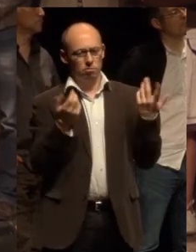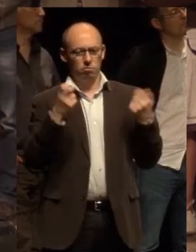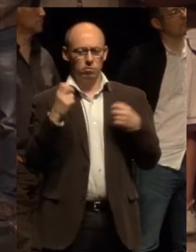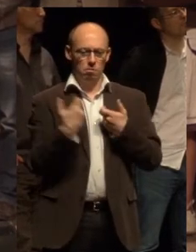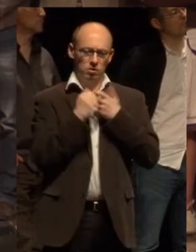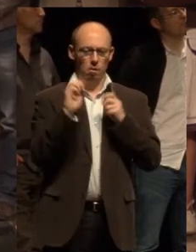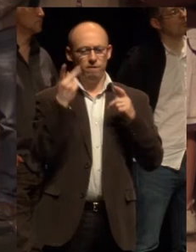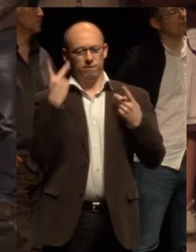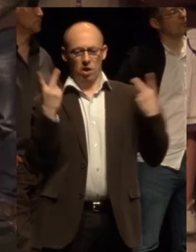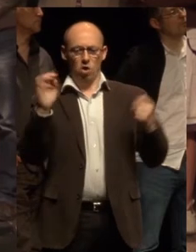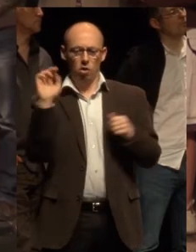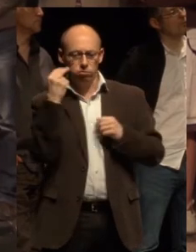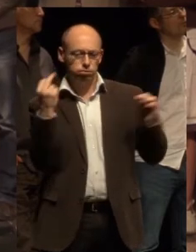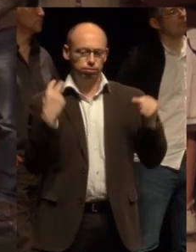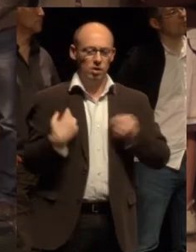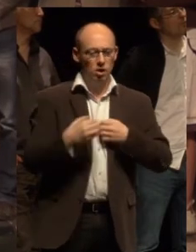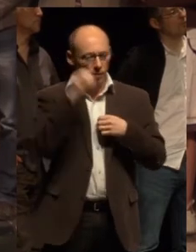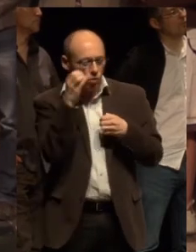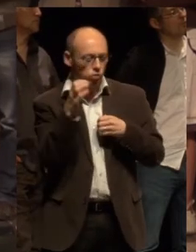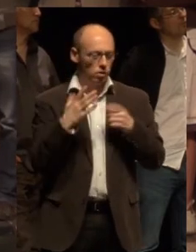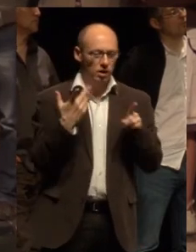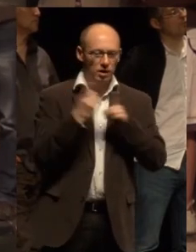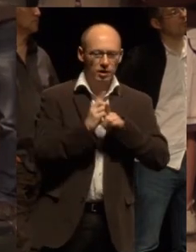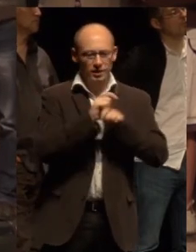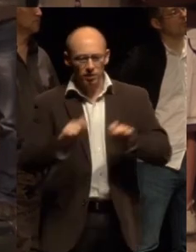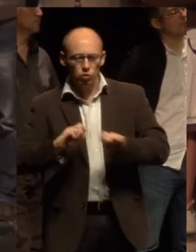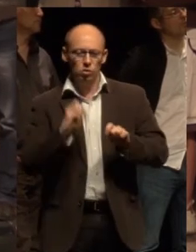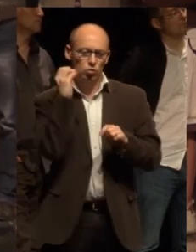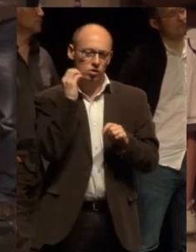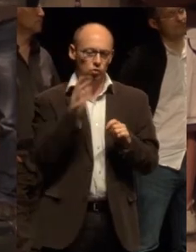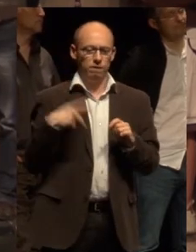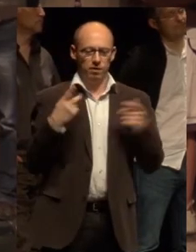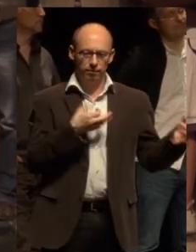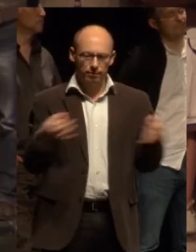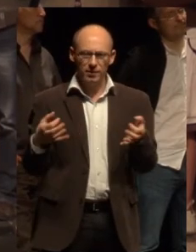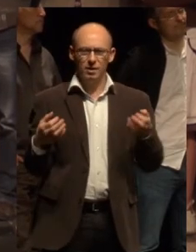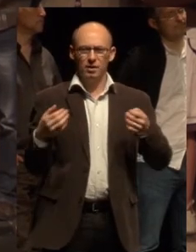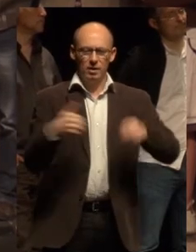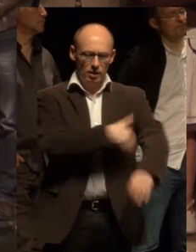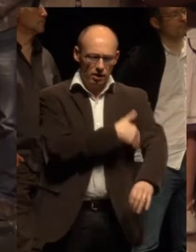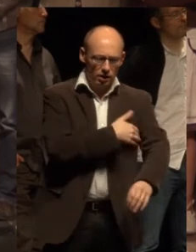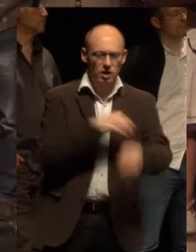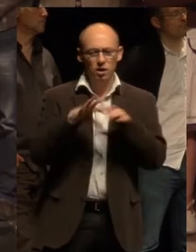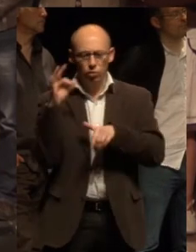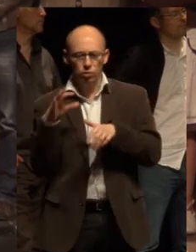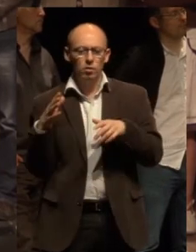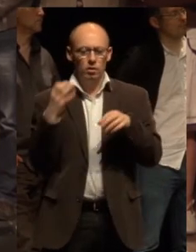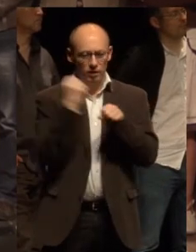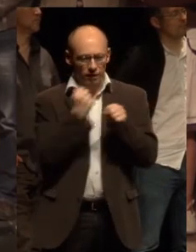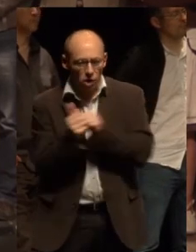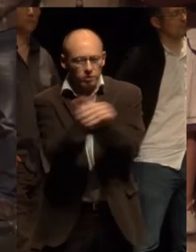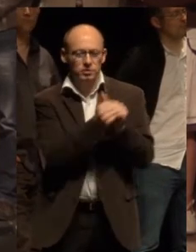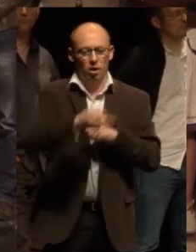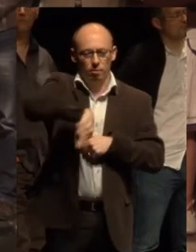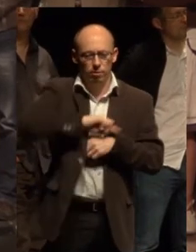à l'écoute et qu'elle soit respectueuse au quotidien. Je veux que les élus et les agents travaillent ensemble, que les bonnes idées circulent.